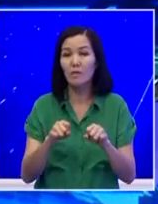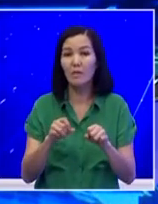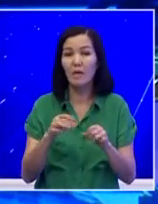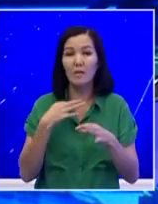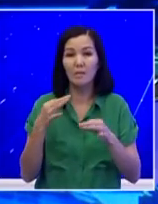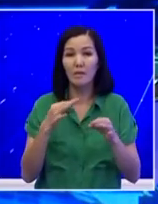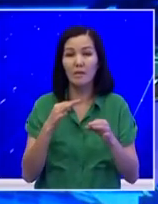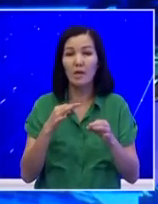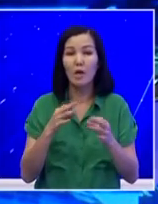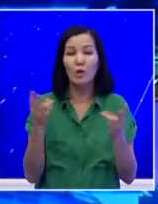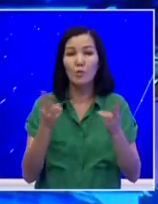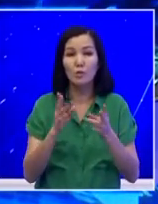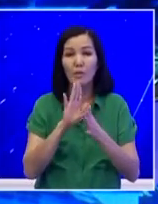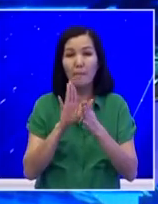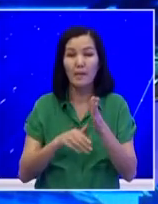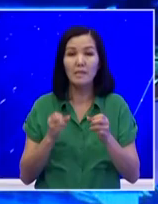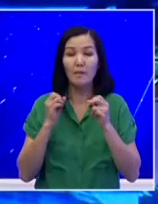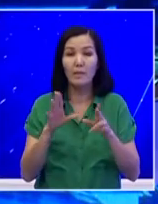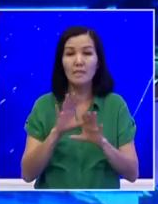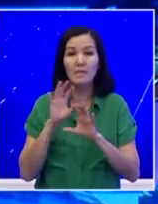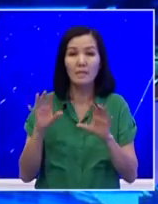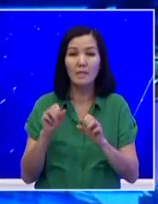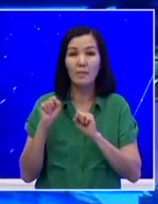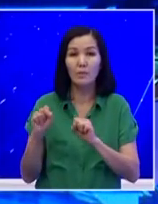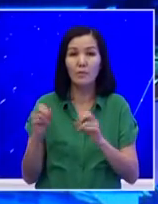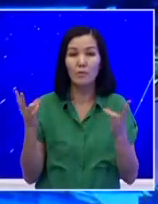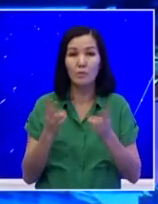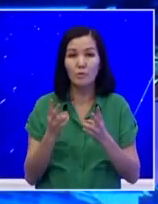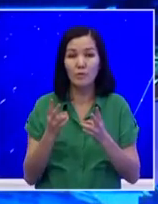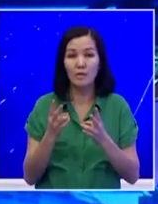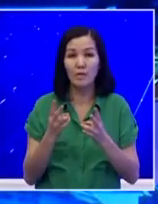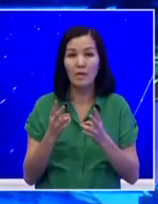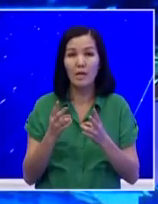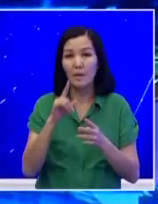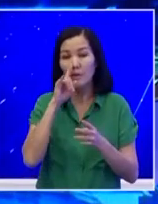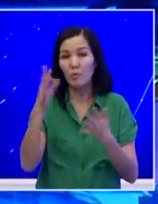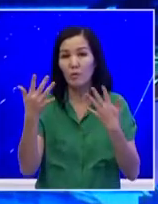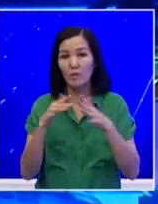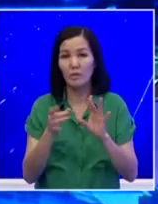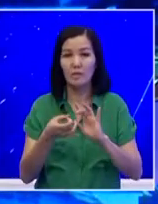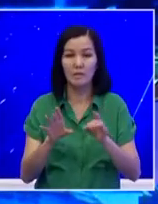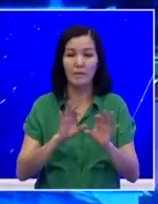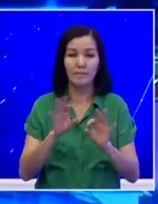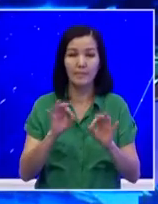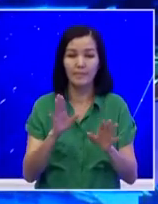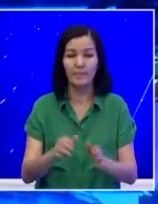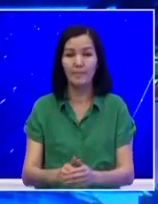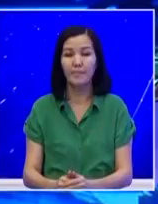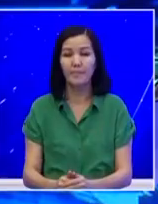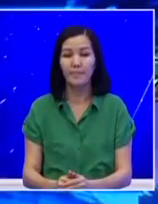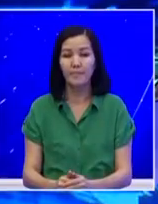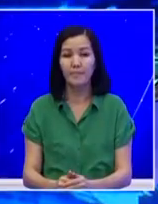пренебрежения мерами безопасности. Какие меры не позволили вирусу пробраться в предгорные аулы, расскажет наш корреспондент.